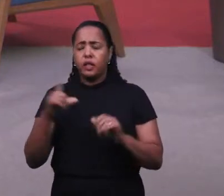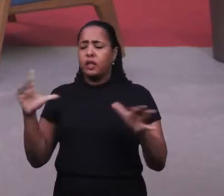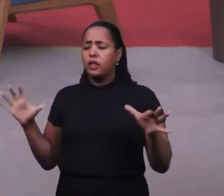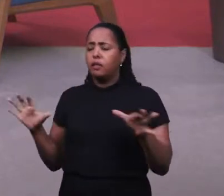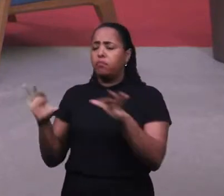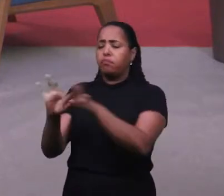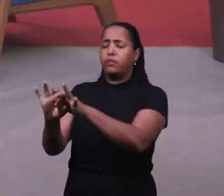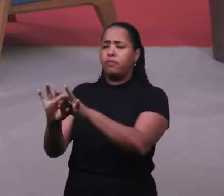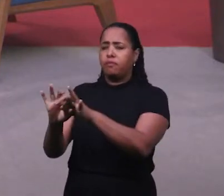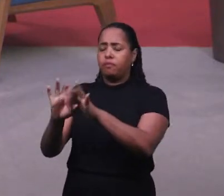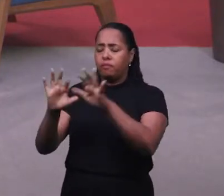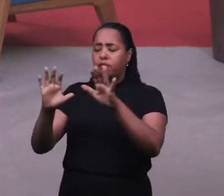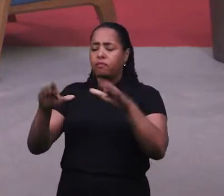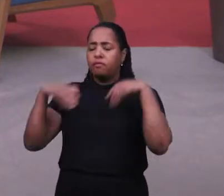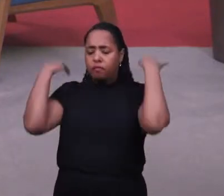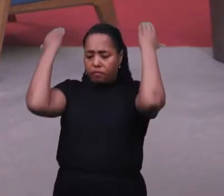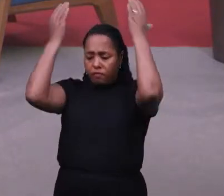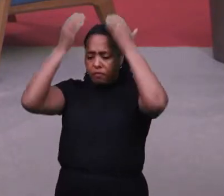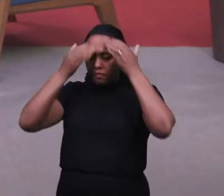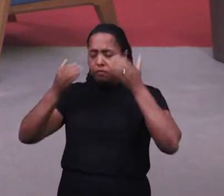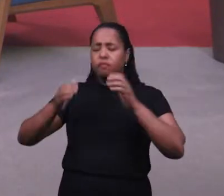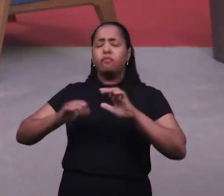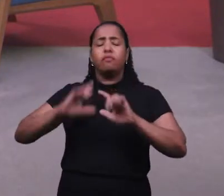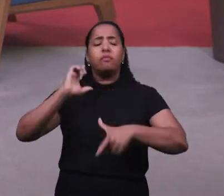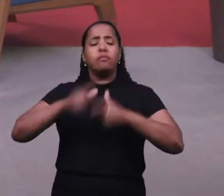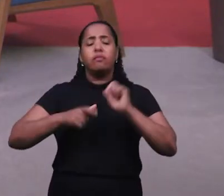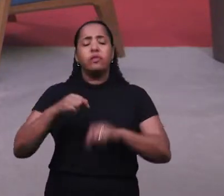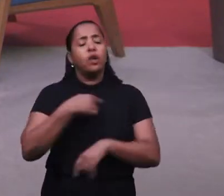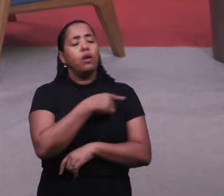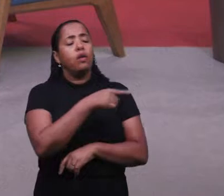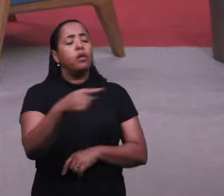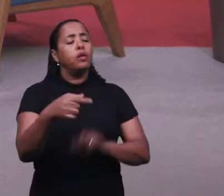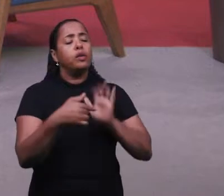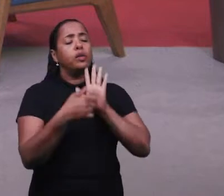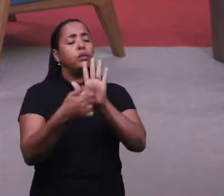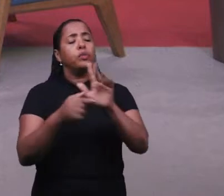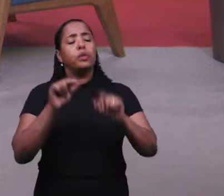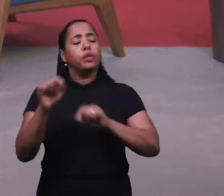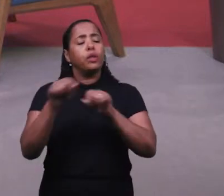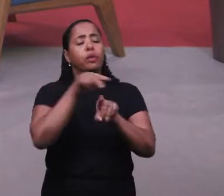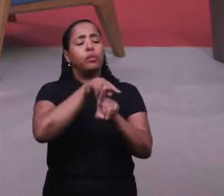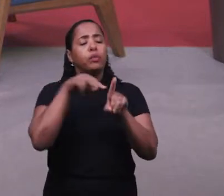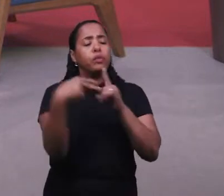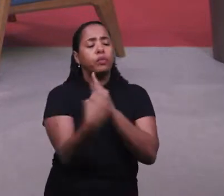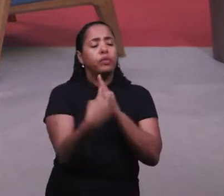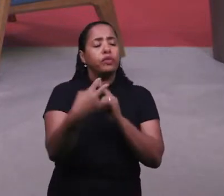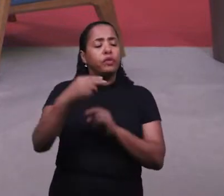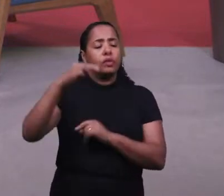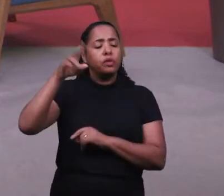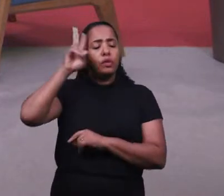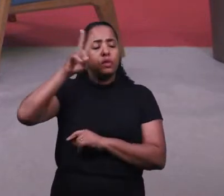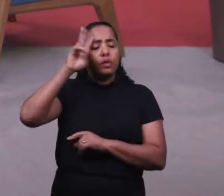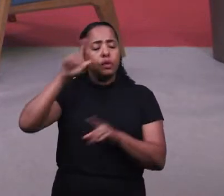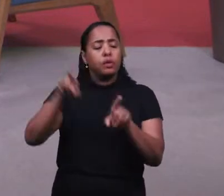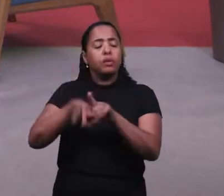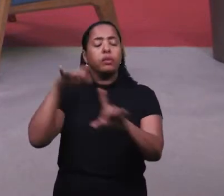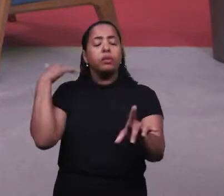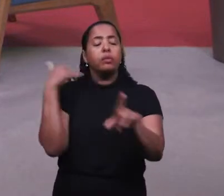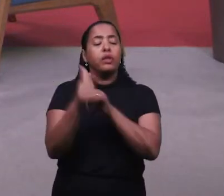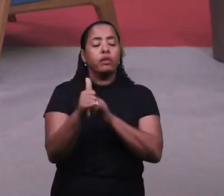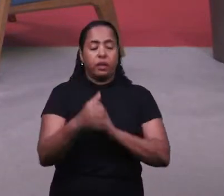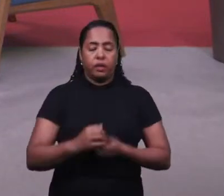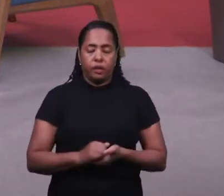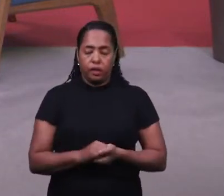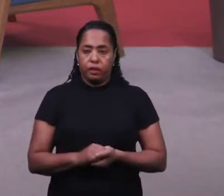la consolidation du royaume d'Israël. Qu'est-ce que vous pouvez parler à propos de cela, du point de vue historique, bien sûr,